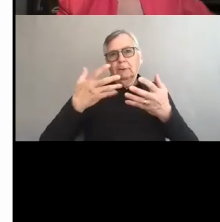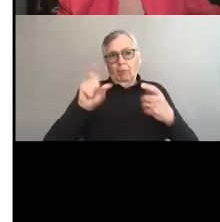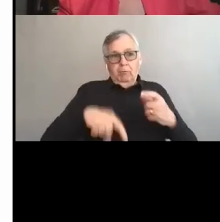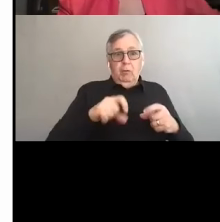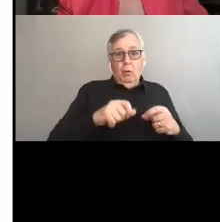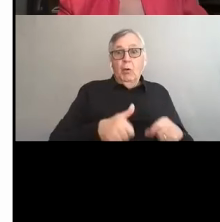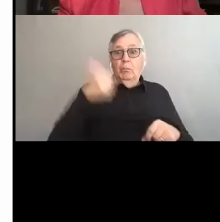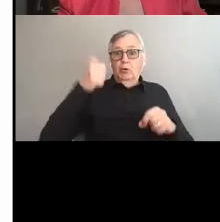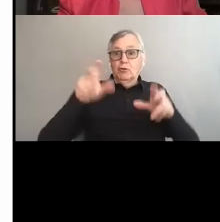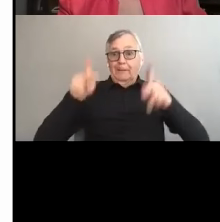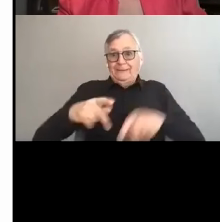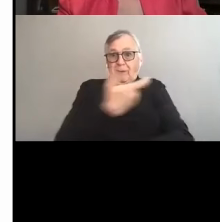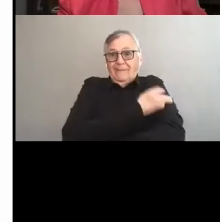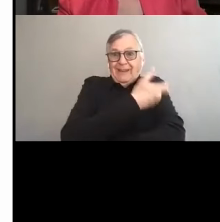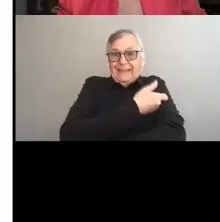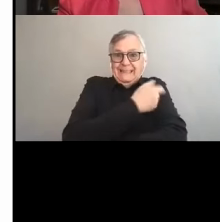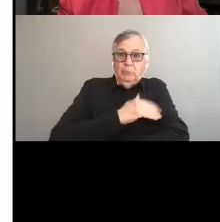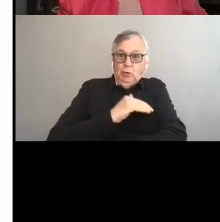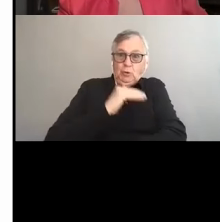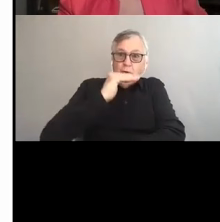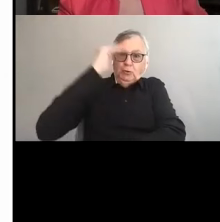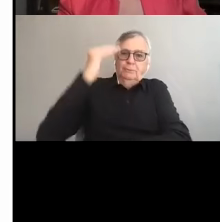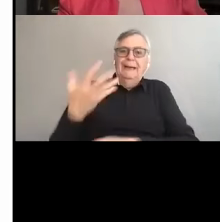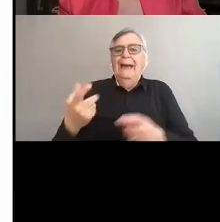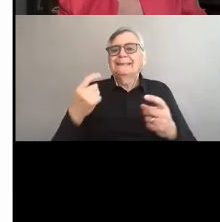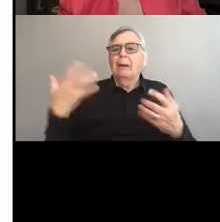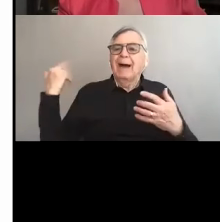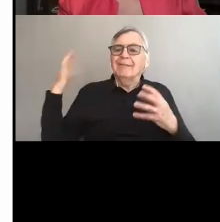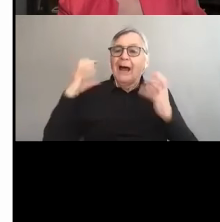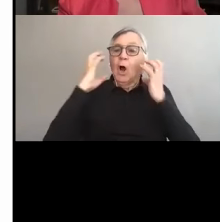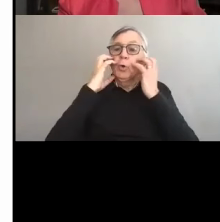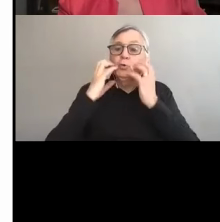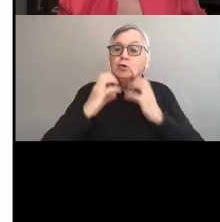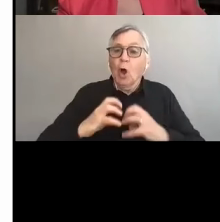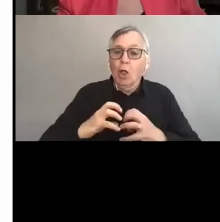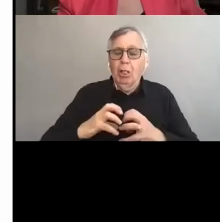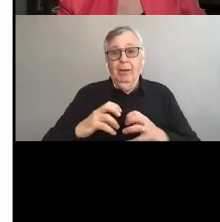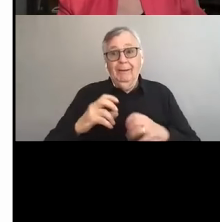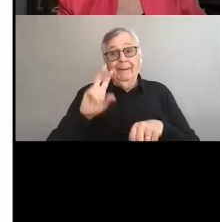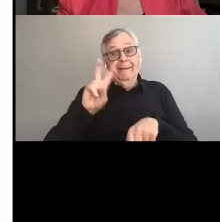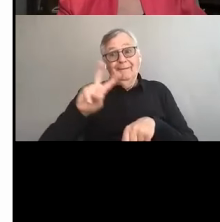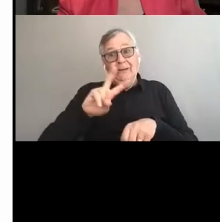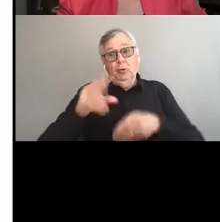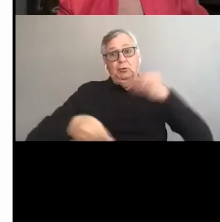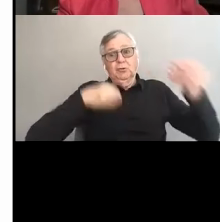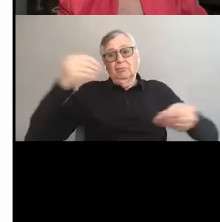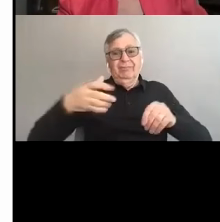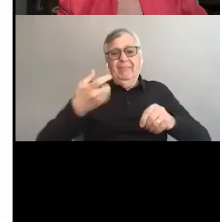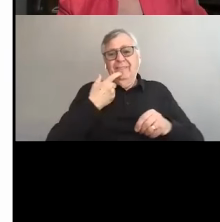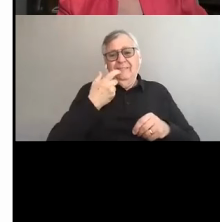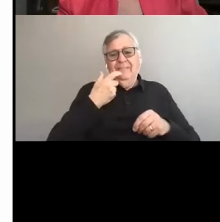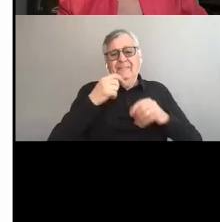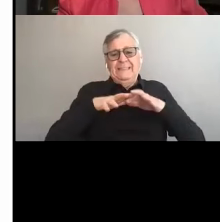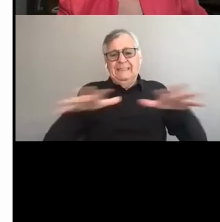nécessaire pour se protéger. Alors, pour vous donner un exemple, la rougeole, c'est un des virus les plus contagieux de la planète. Ça a